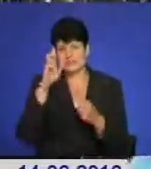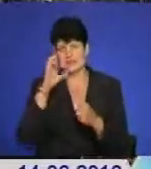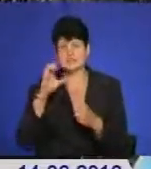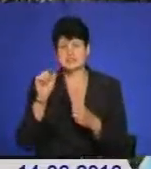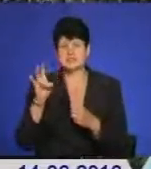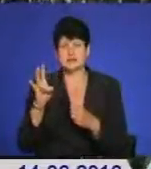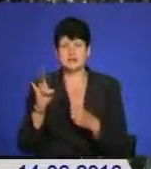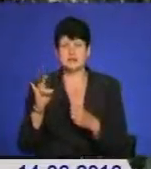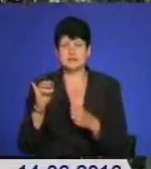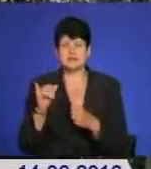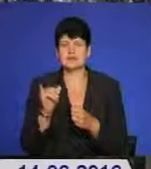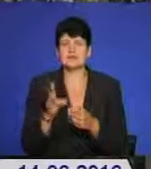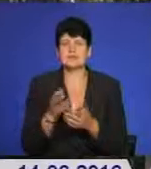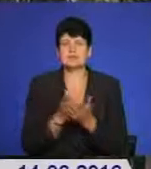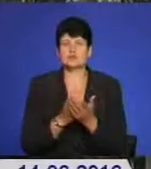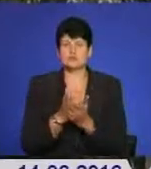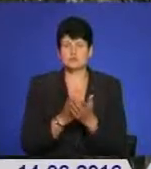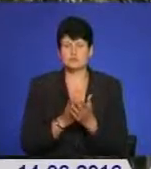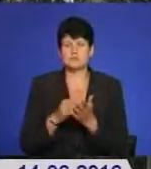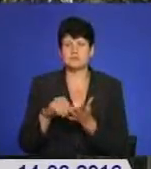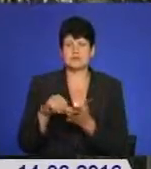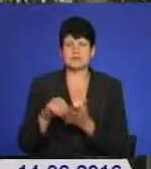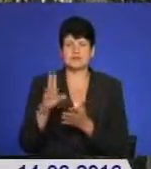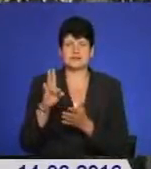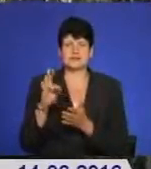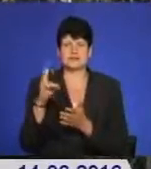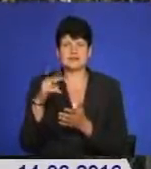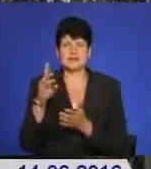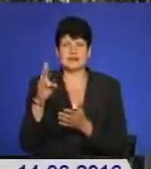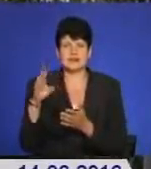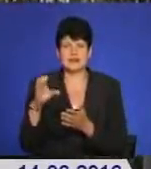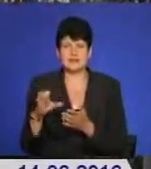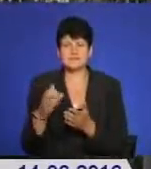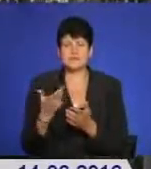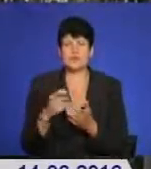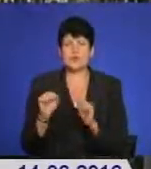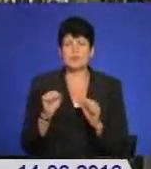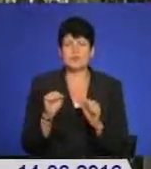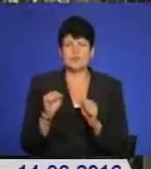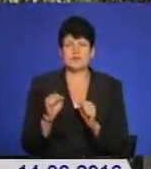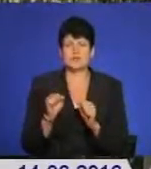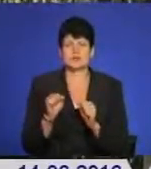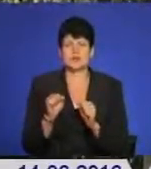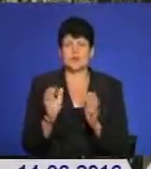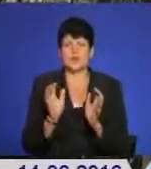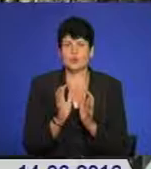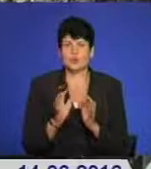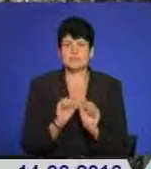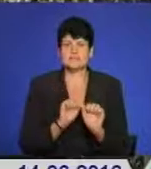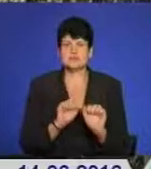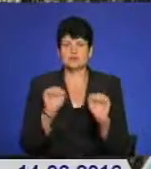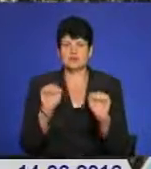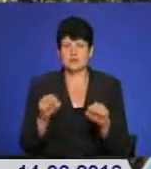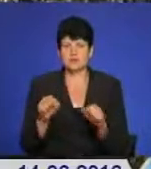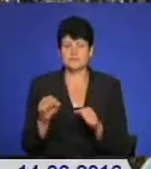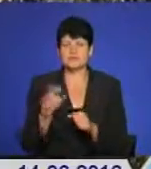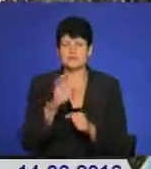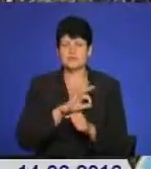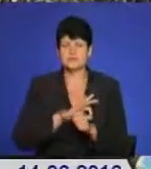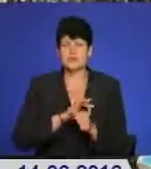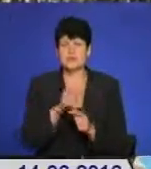Держсанепідслужби, представники ДСНС області, а також представники управління охорони плодації і захисту прав споживачів, які